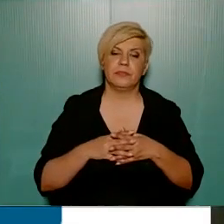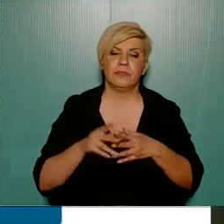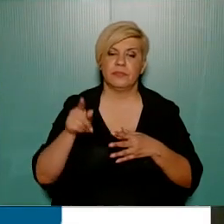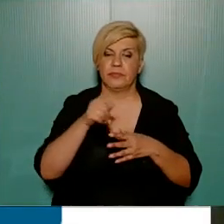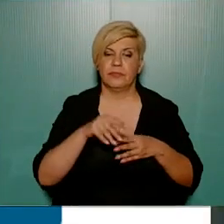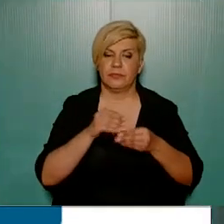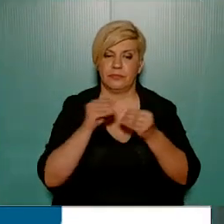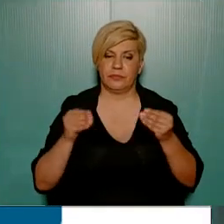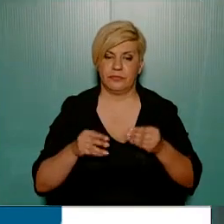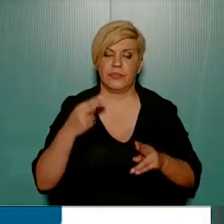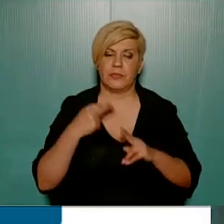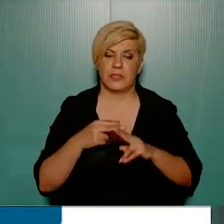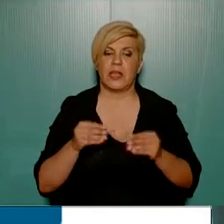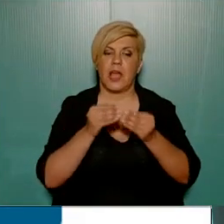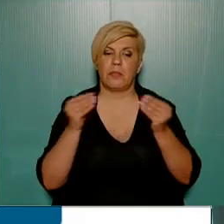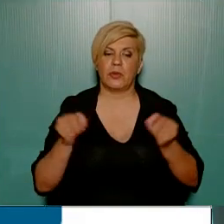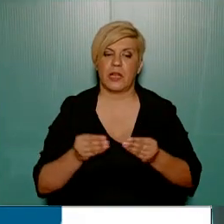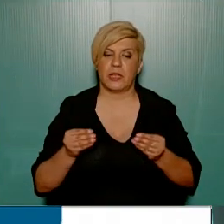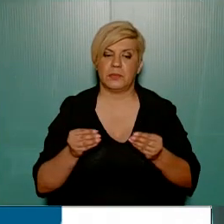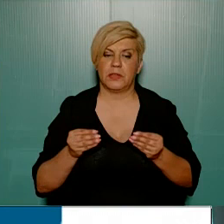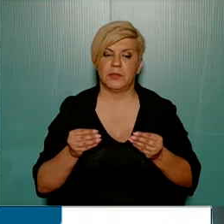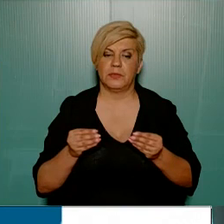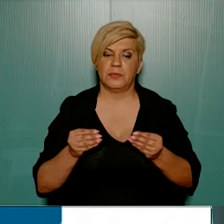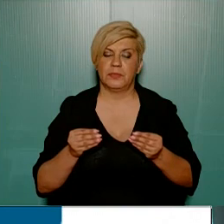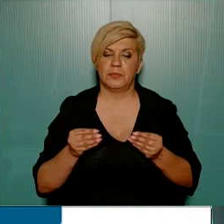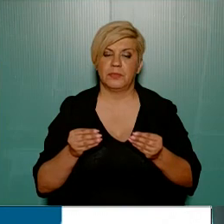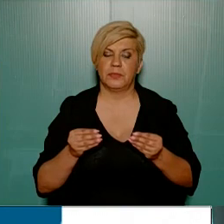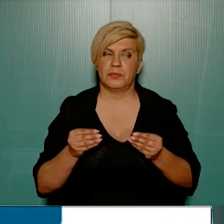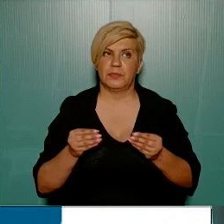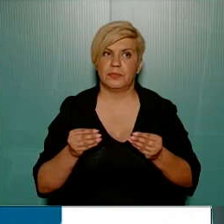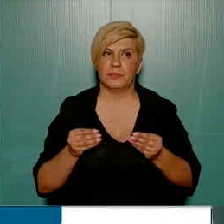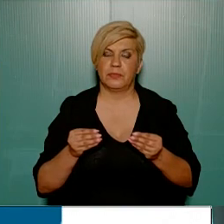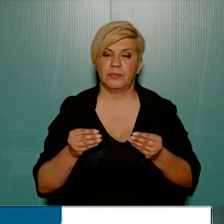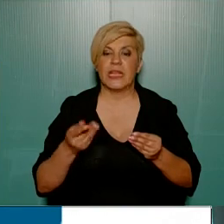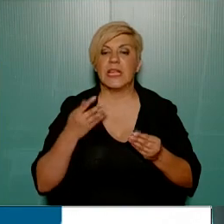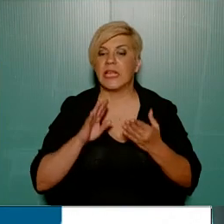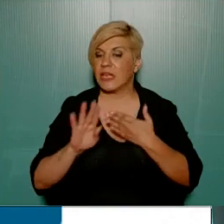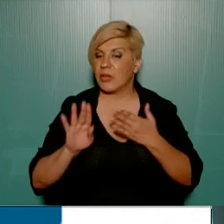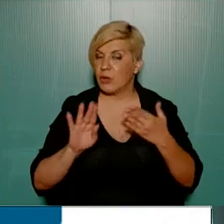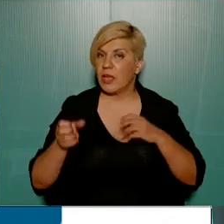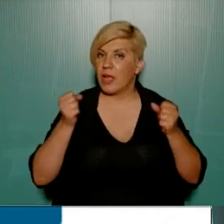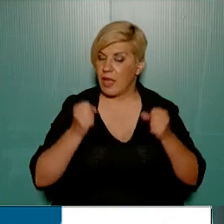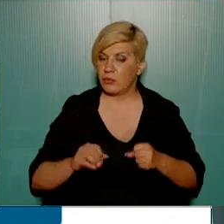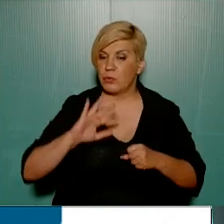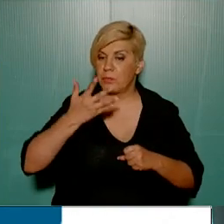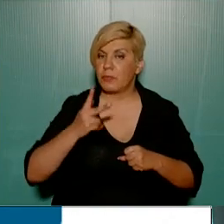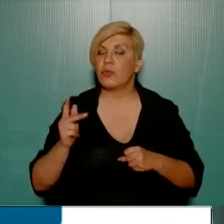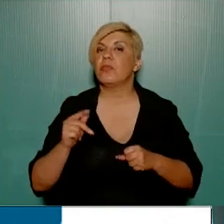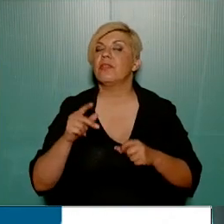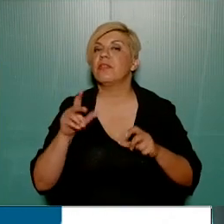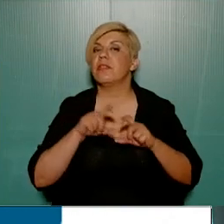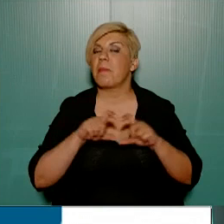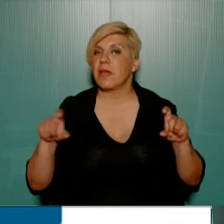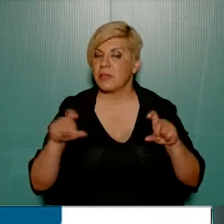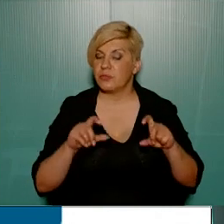οποία κατέληξε σε σημαντικά συμπεράσματα. Δηλαδή οι γείτονες, οι κάτοικοι του πέμπτου διαμερίσματος